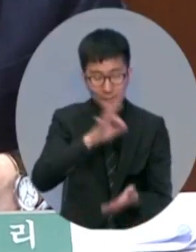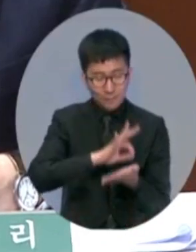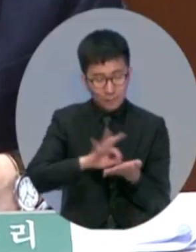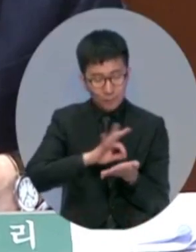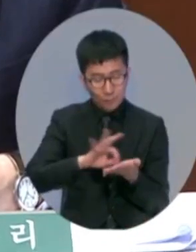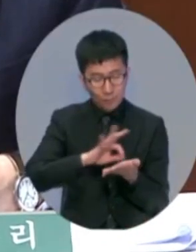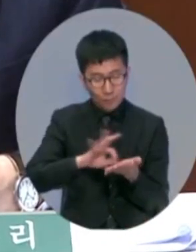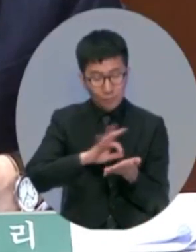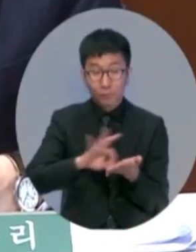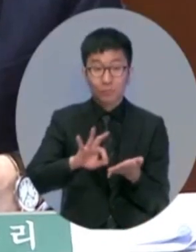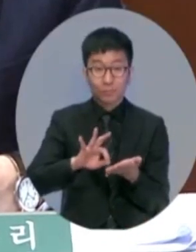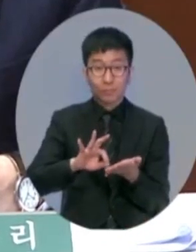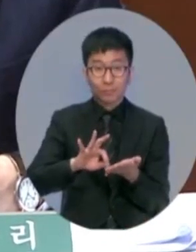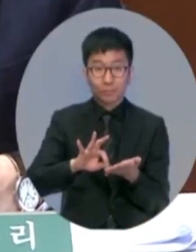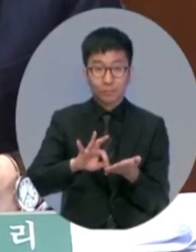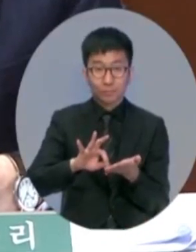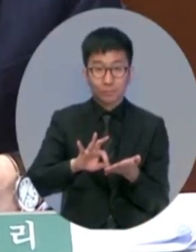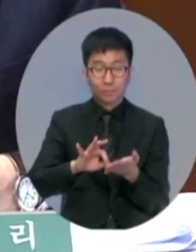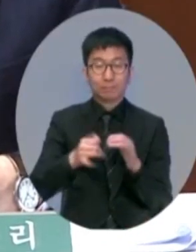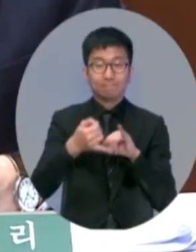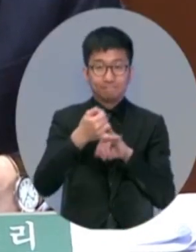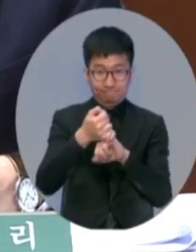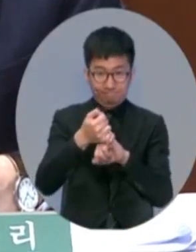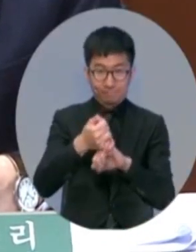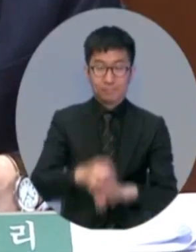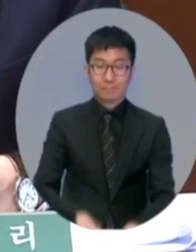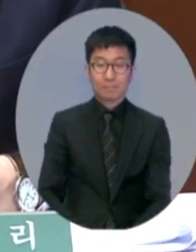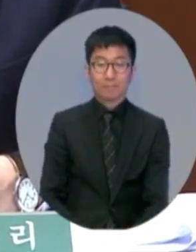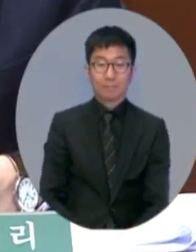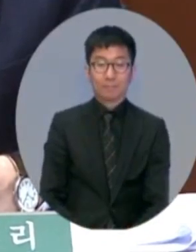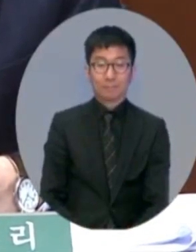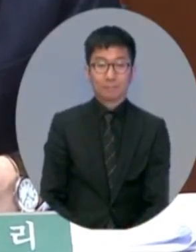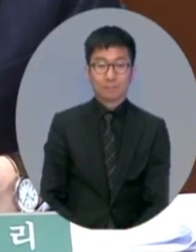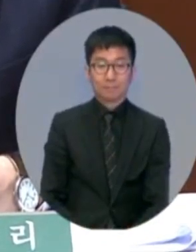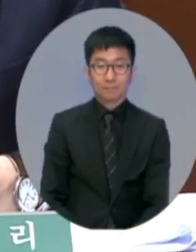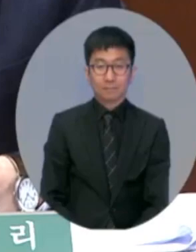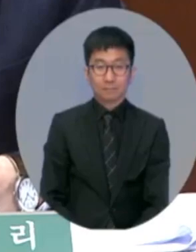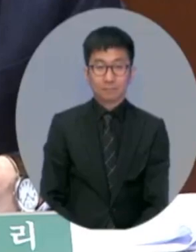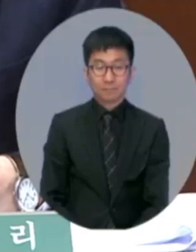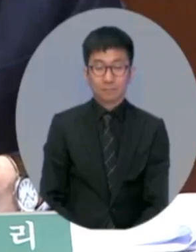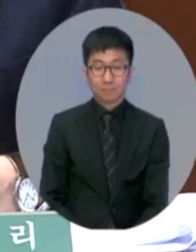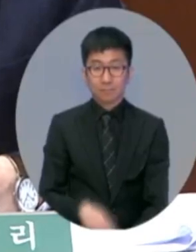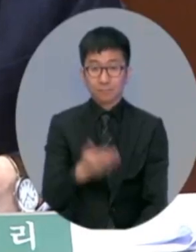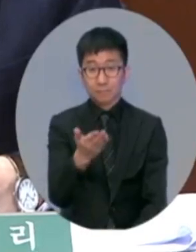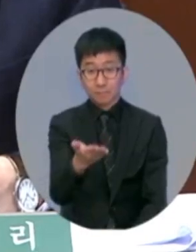대해서 열린 자세로 그렇게 임하도록 하겠습니다. 네. 의원님께서 좀 더